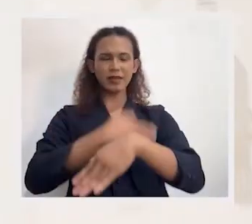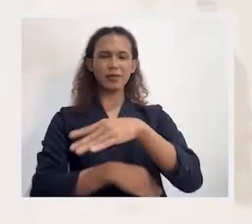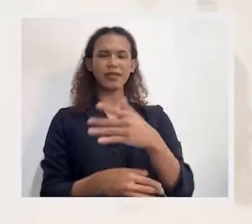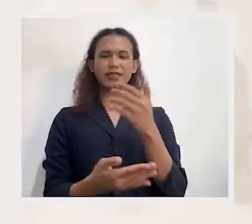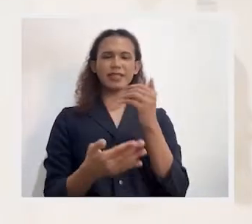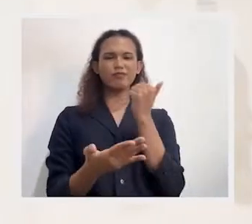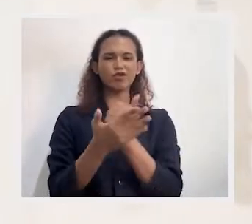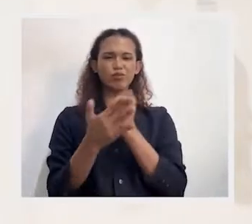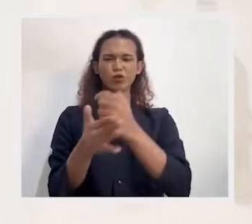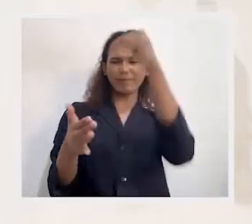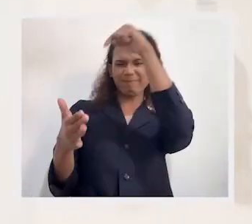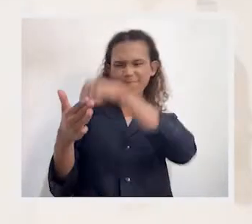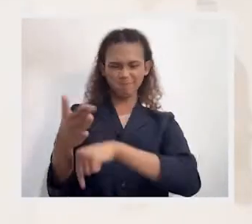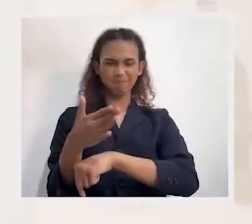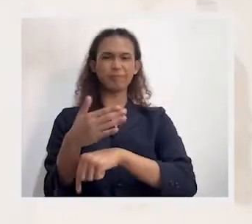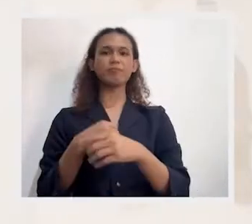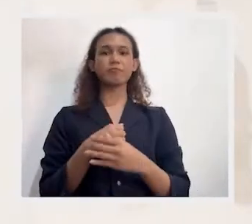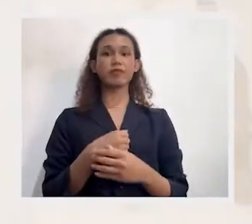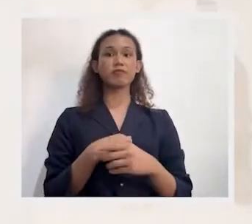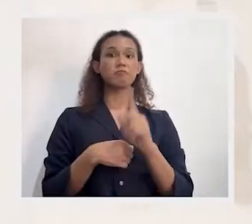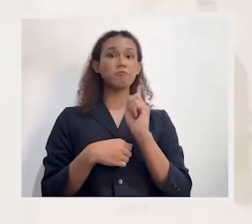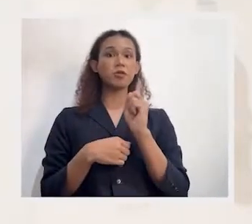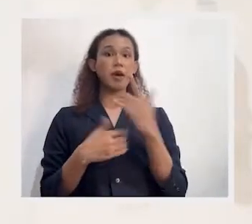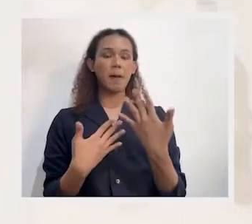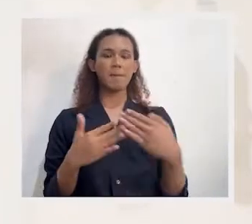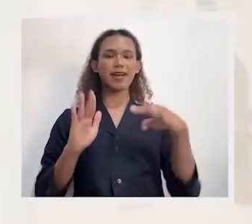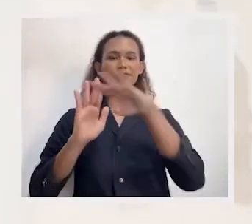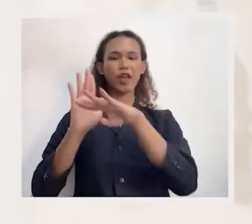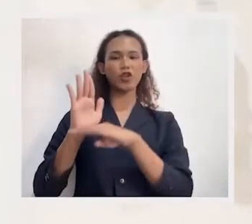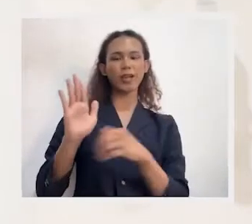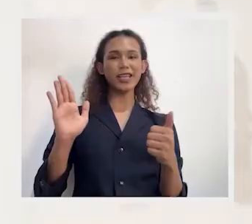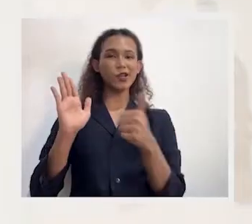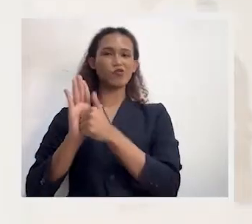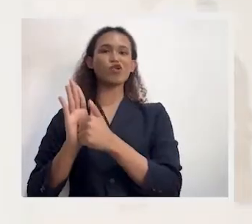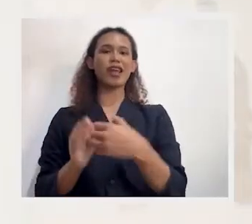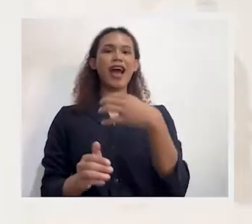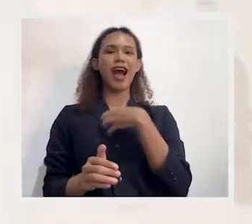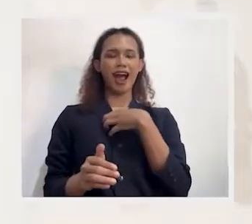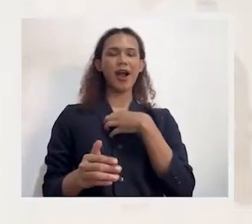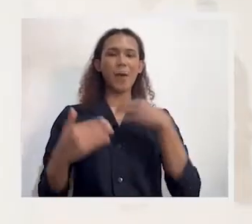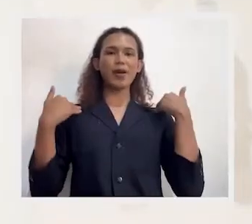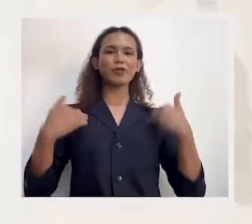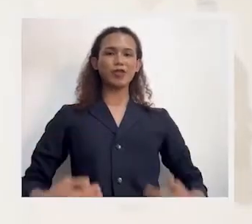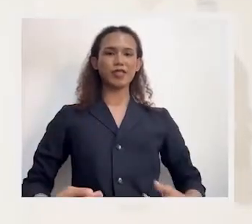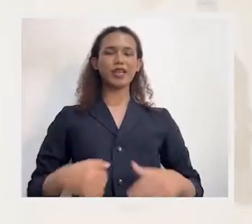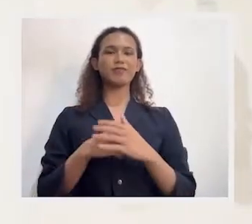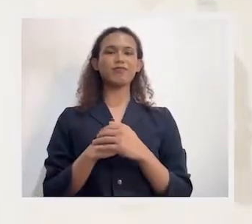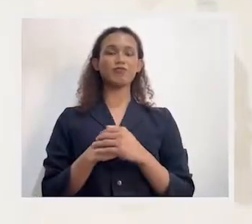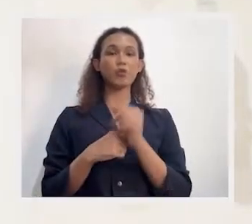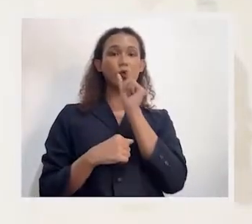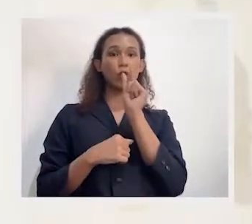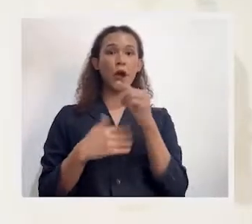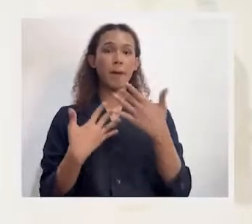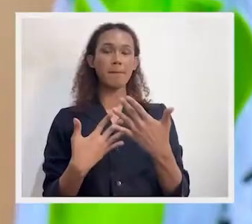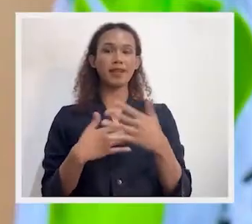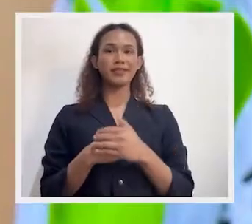utuh dan baik, dengan berlandaskan pendekatan hak asasi manusia, agar dapat